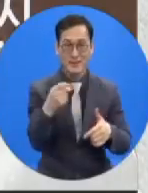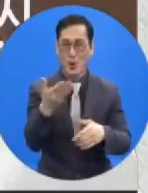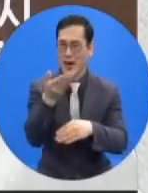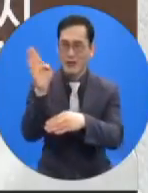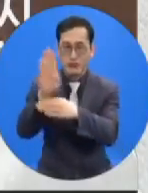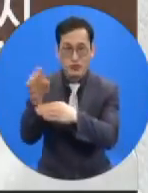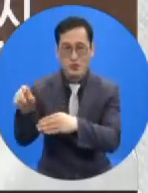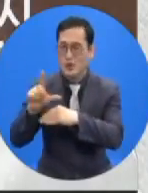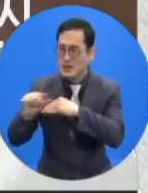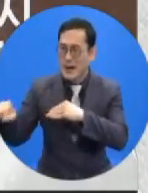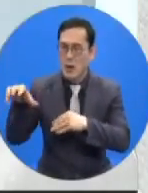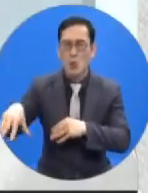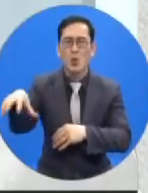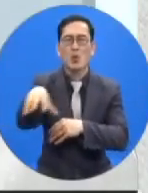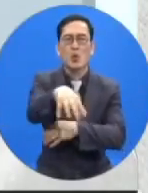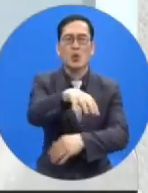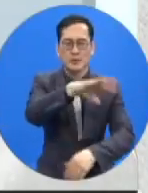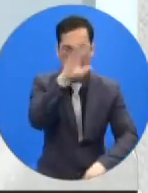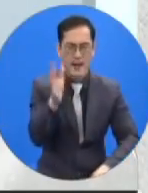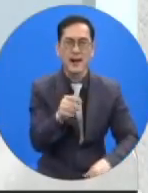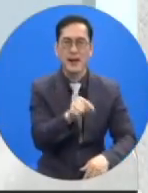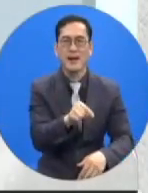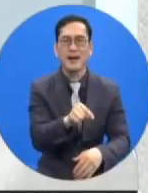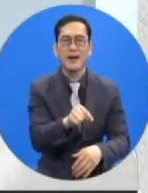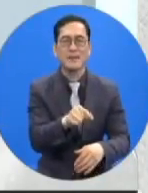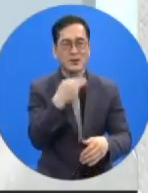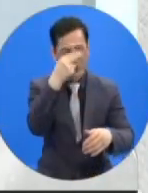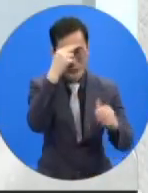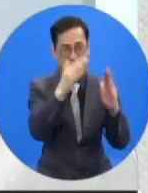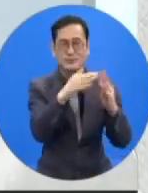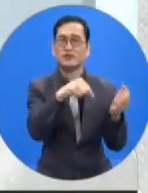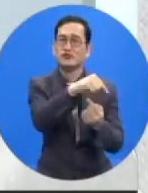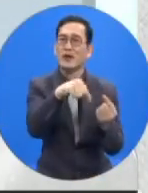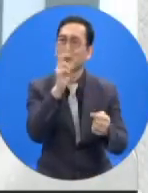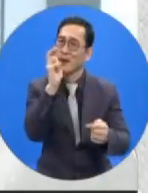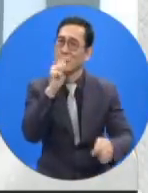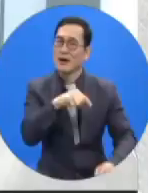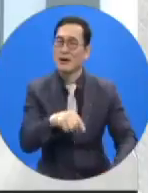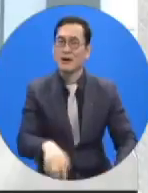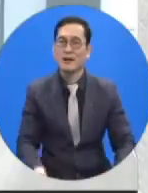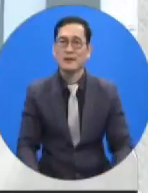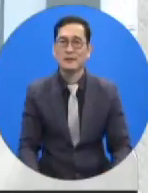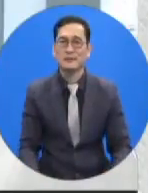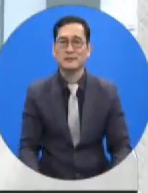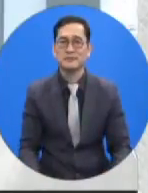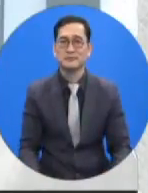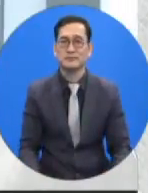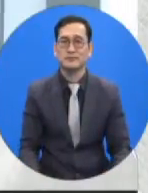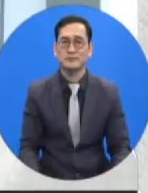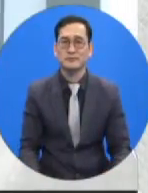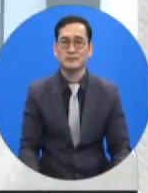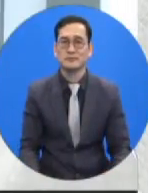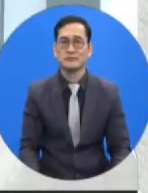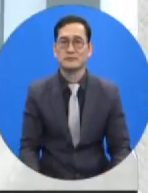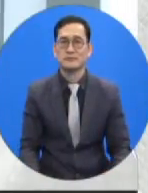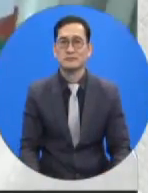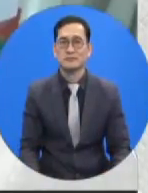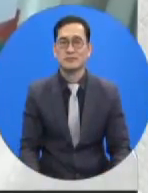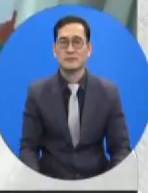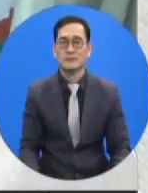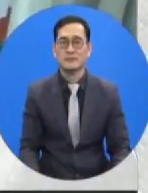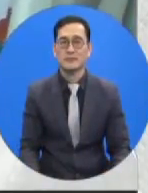그래서 이 문제는요. 왜 심각하냐면 지금 500명 손님이 왔다 할 때 지나가다가 온다고 보지 않습니다. 그렇게 싼 것도